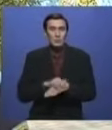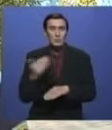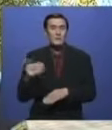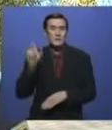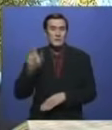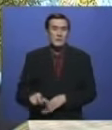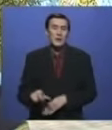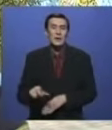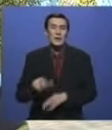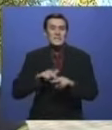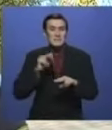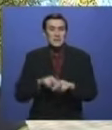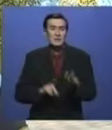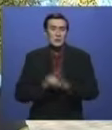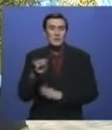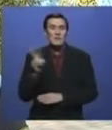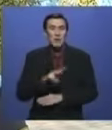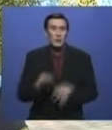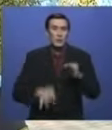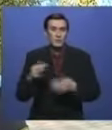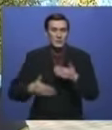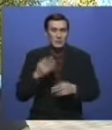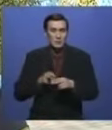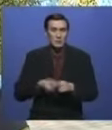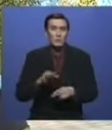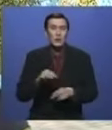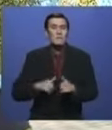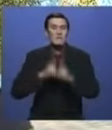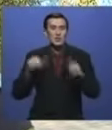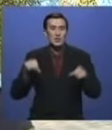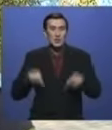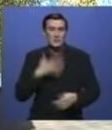сотрудника Махамбетской рыбной инспекции возбуждено 2 уголовных дела. Один из них по превышению должностных полномочий.